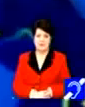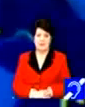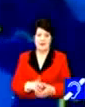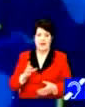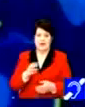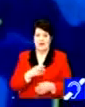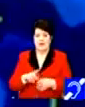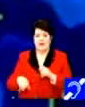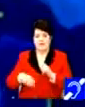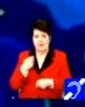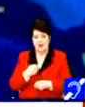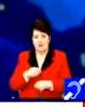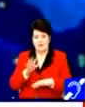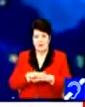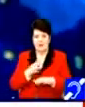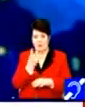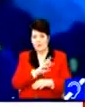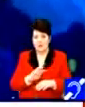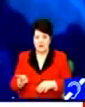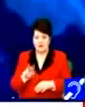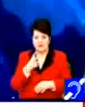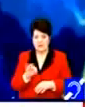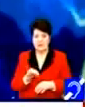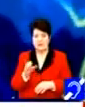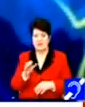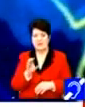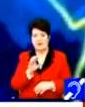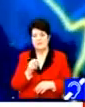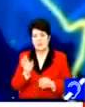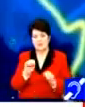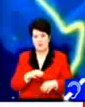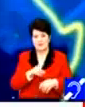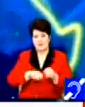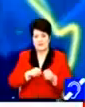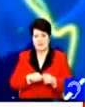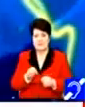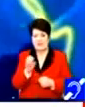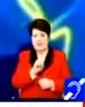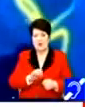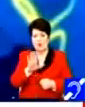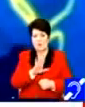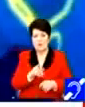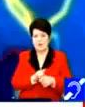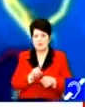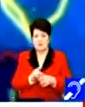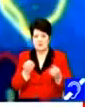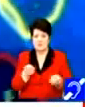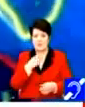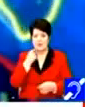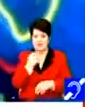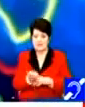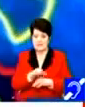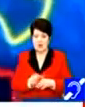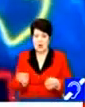Frauda bancară de $1 miliard ar putea fi investigată și de parchetul european proaspăt înființat. Opinii în acest sens au fost exprimate în emisiunea de politică